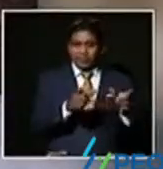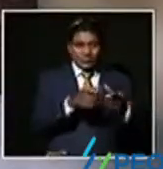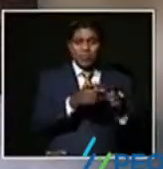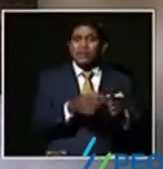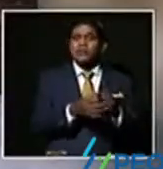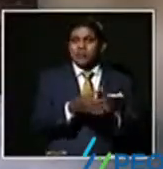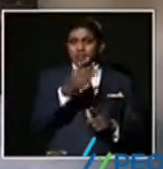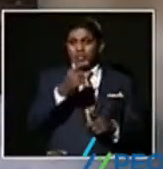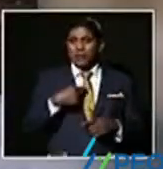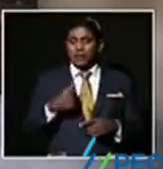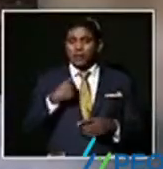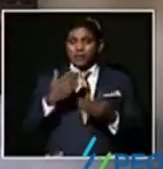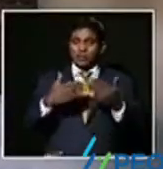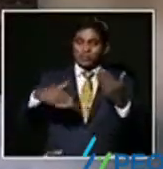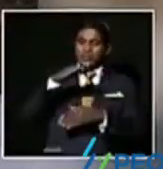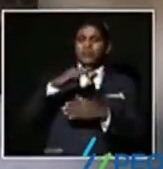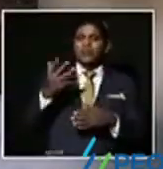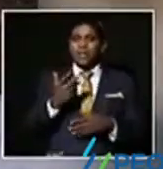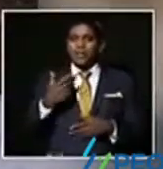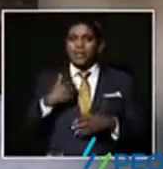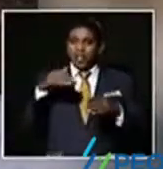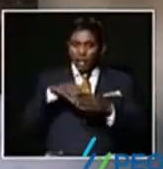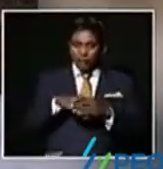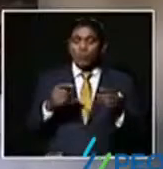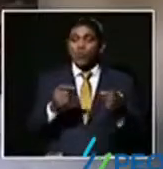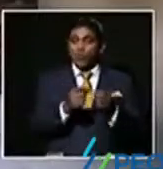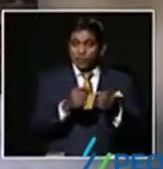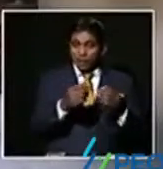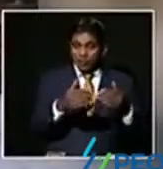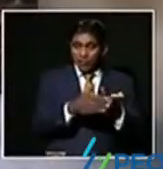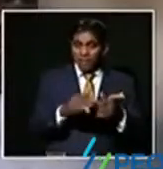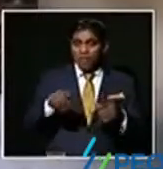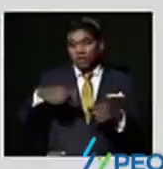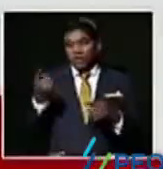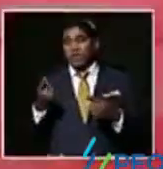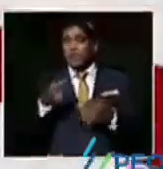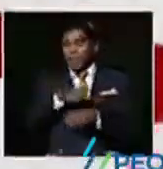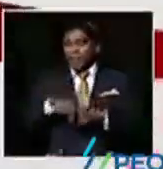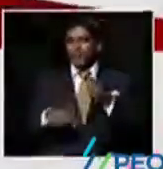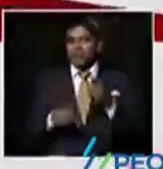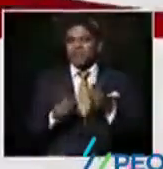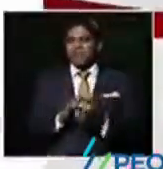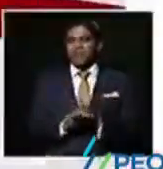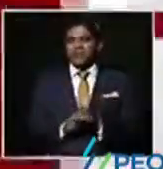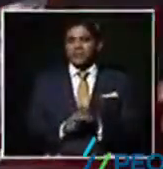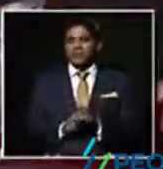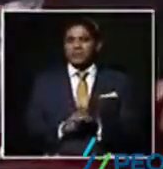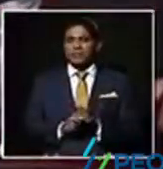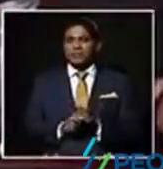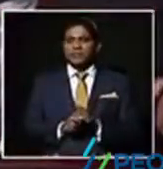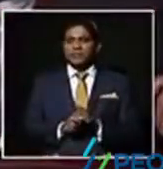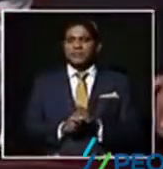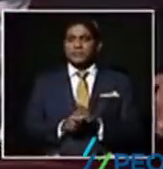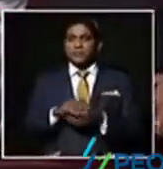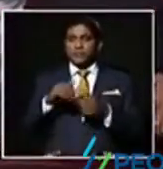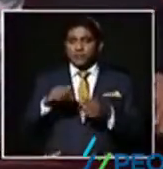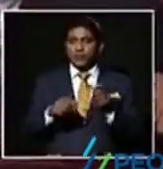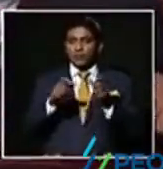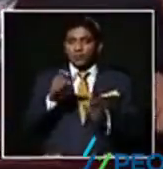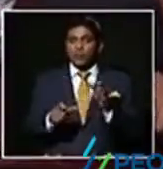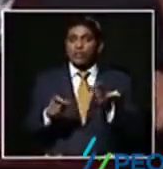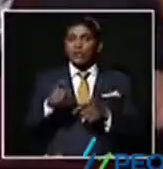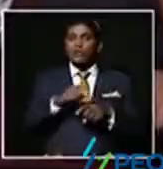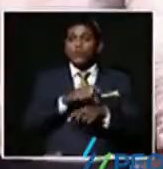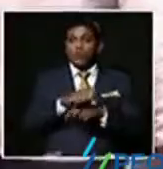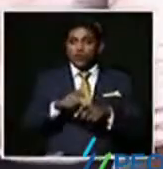අමතුමා. මේක පිටිපස්සේ තියෙන කුමන්ත්‍රණයක්. මේක පිටිපස්සේ තියෙන වෙන න්‍යාය පත්‍රයක්. මේ අතර තම මහජන උපයෝගිතා